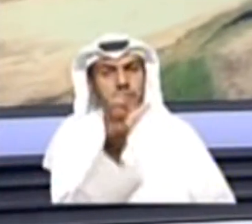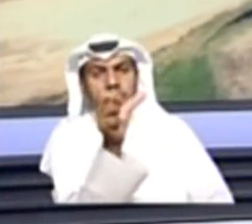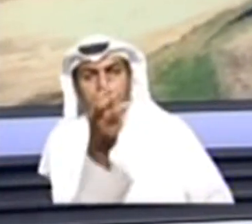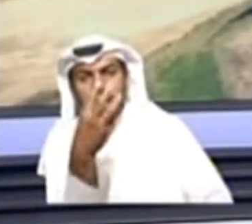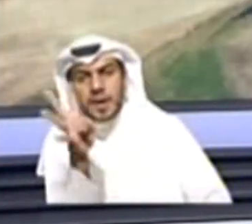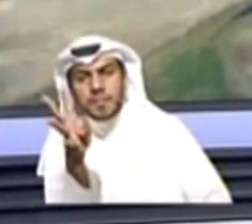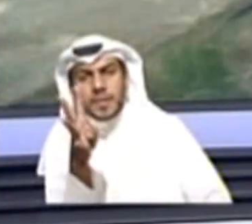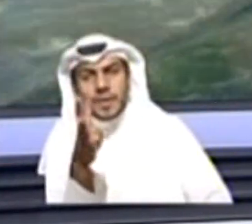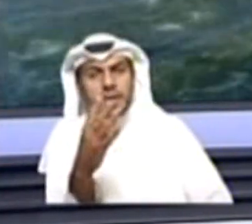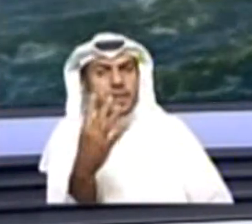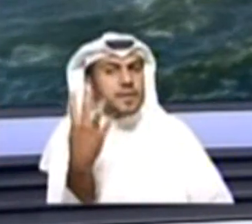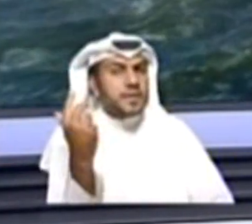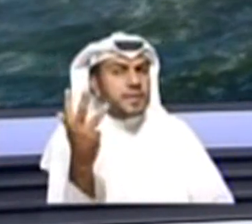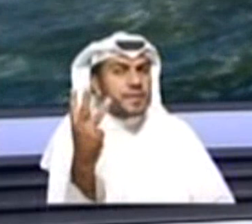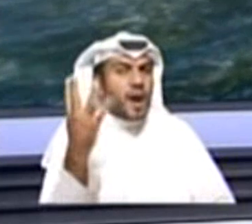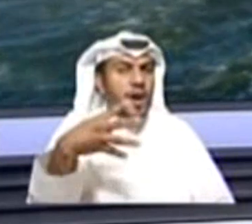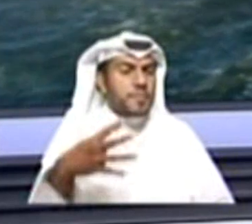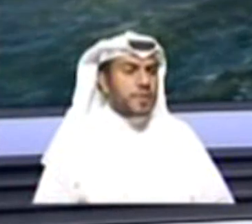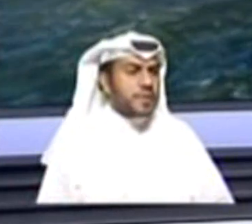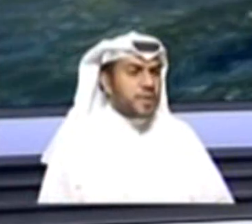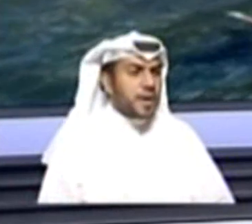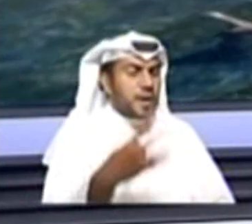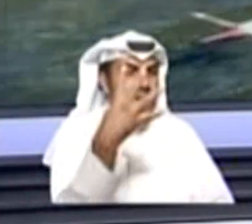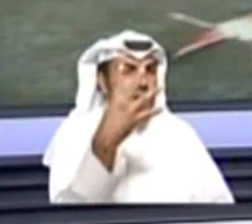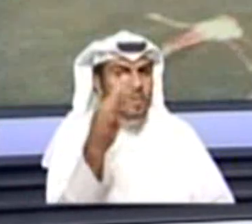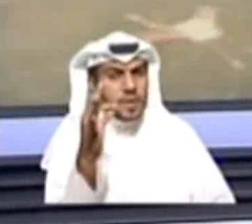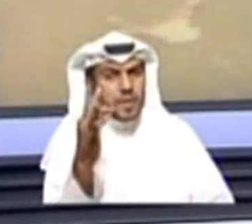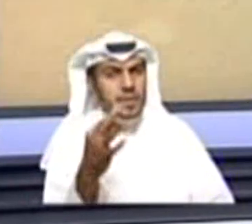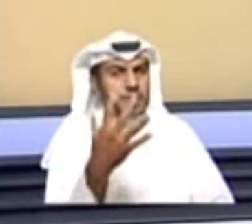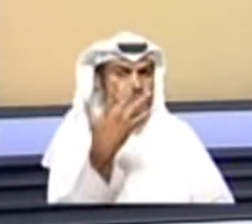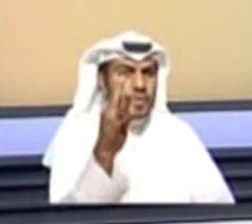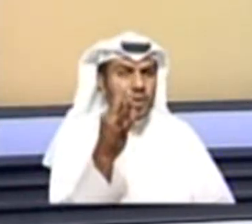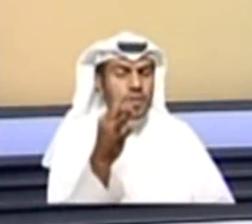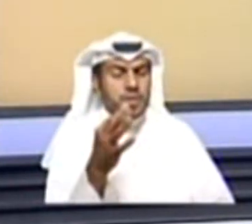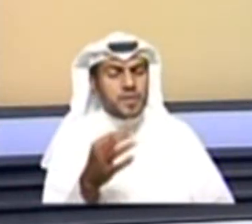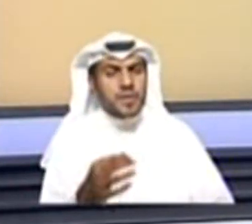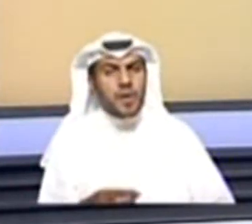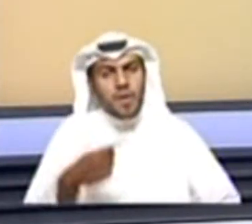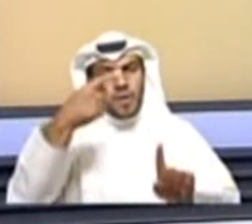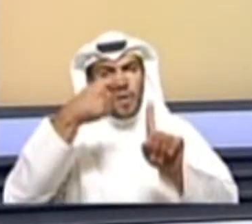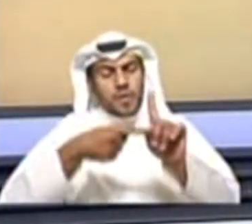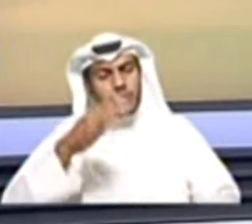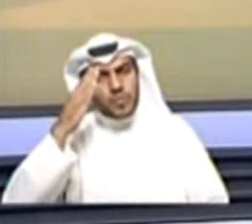يوم الثلاثاء، وما بين 34 وال 35 درجة مئوية للحرارة